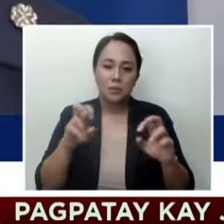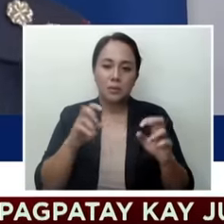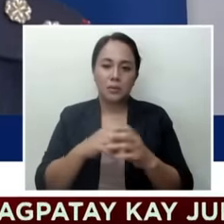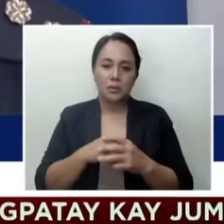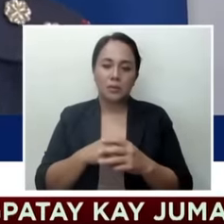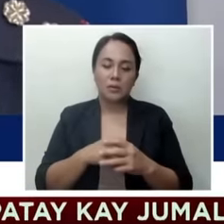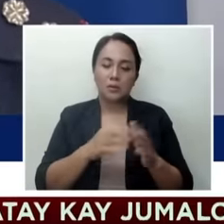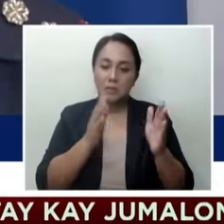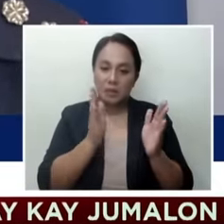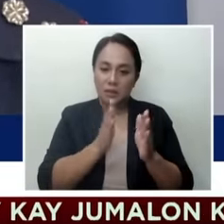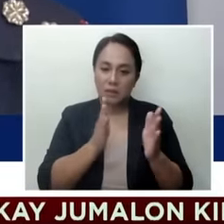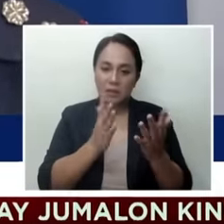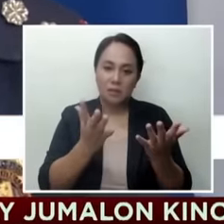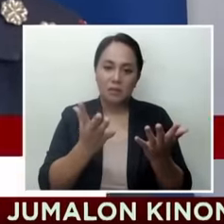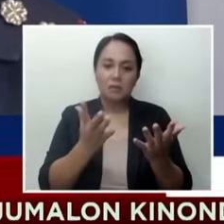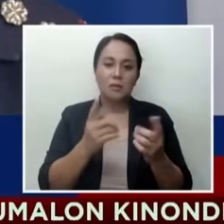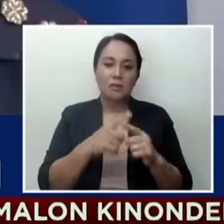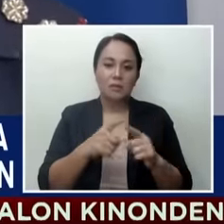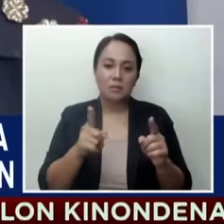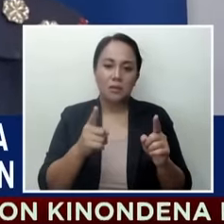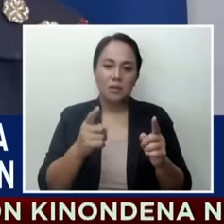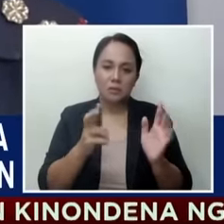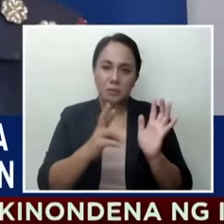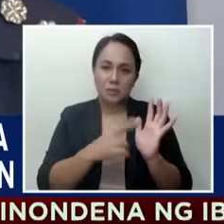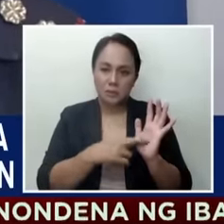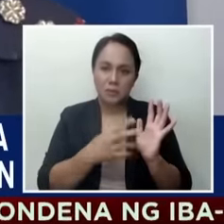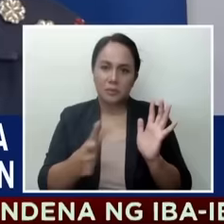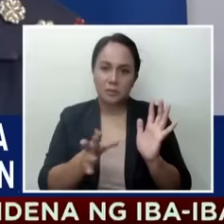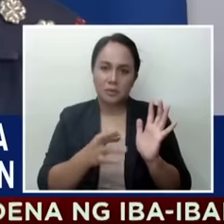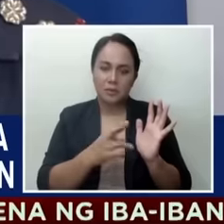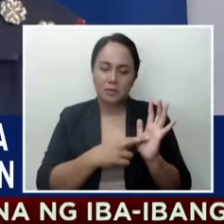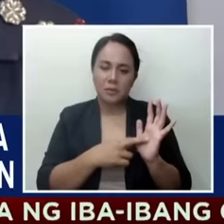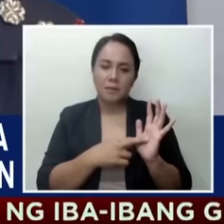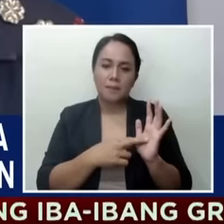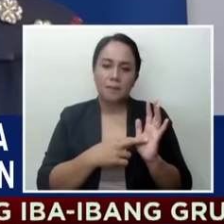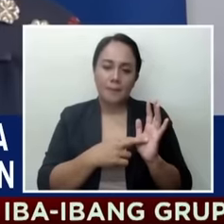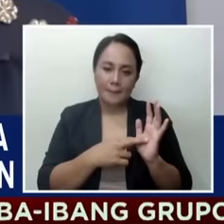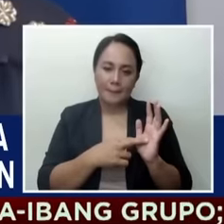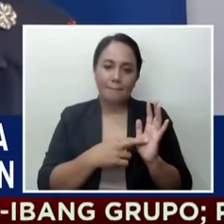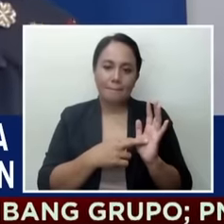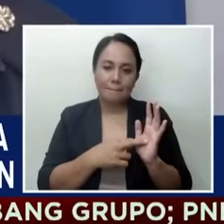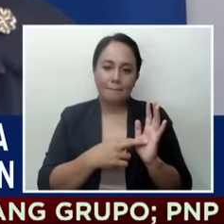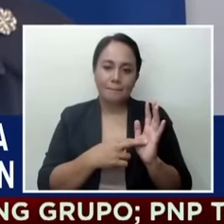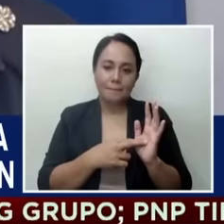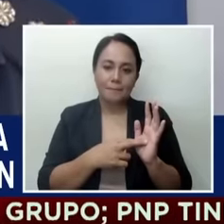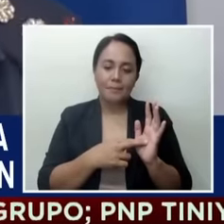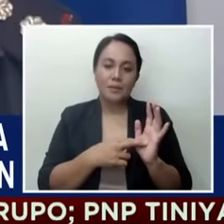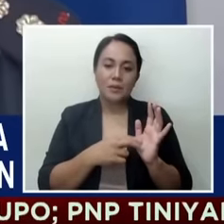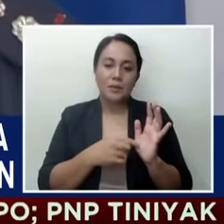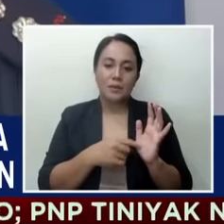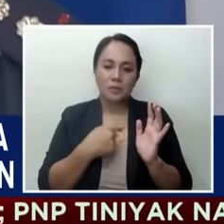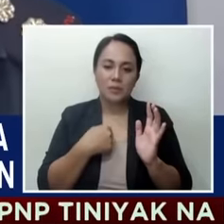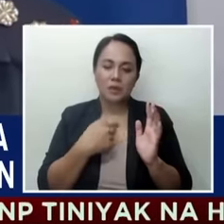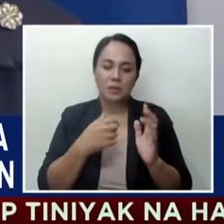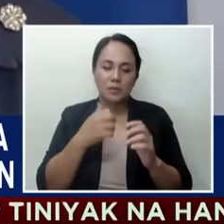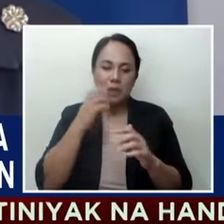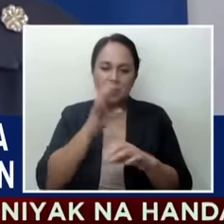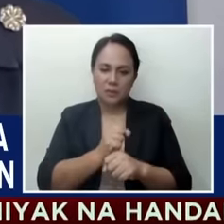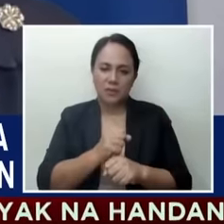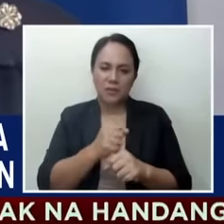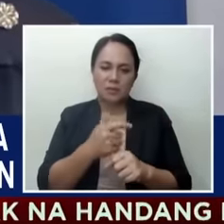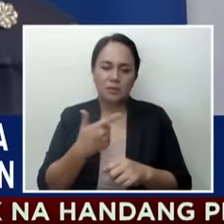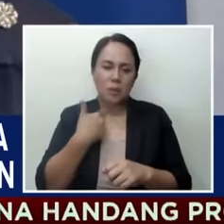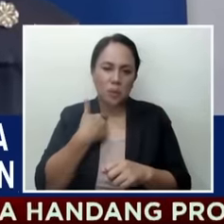to, medyo may record na rin. At talagang ito yung linya niya, yung pang-holdup,